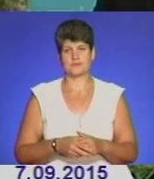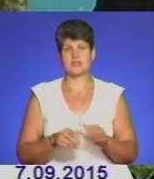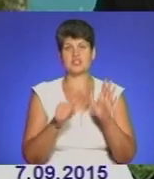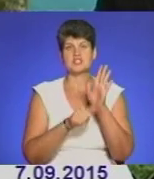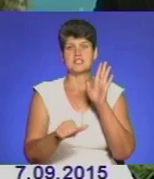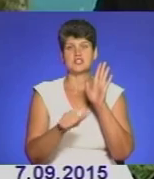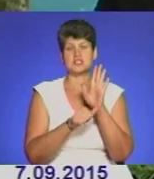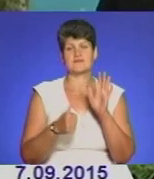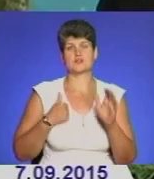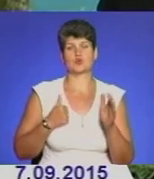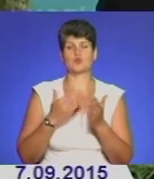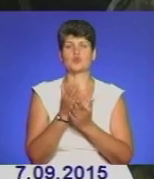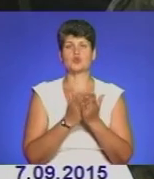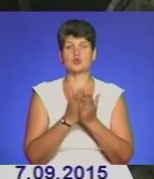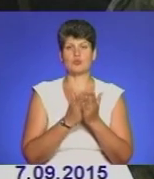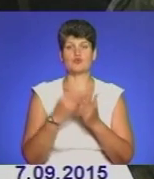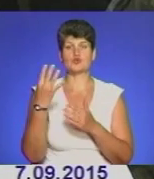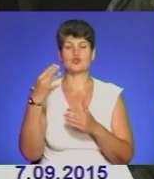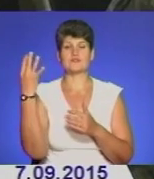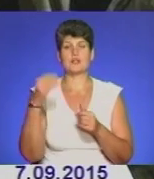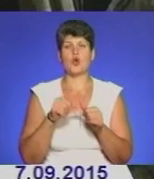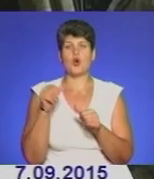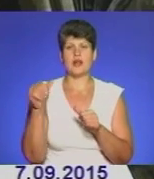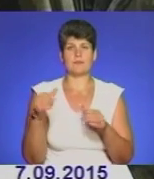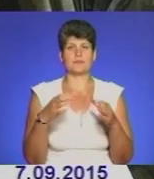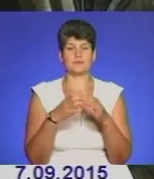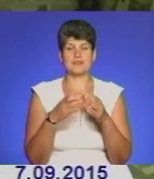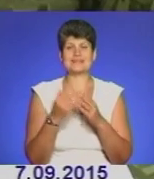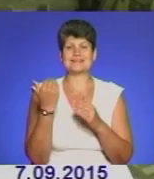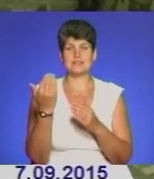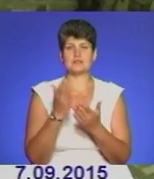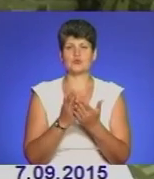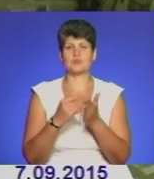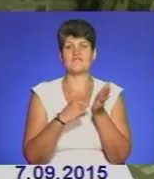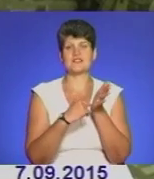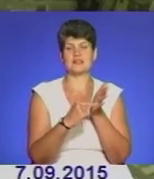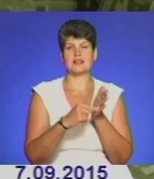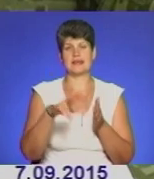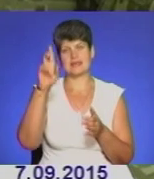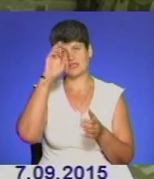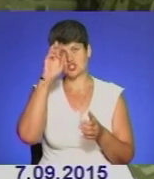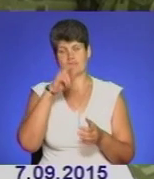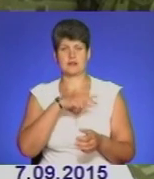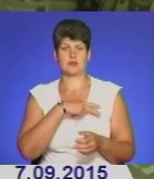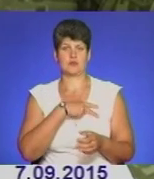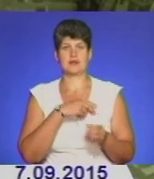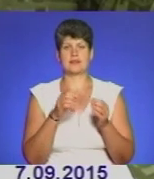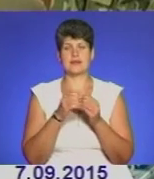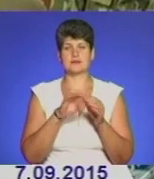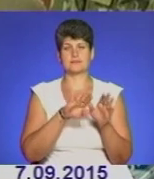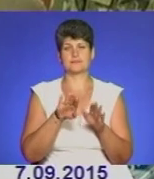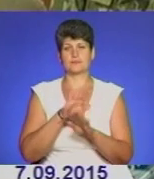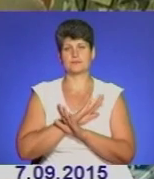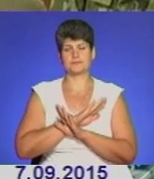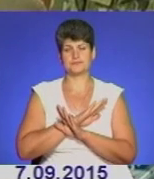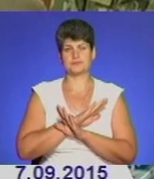66 військовослужбовців 44-ї окремої артилерійської бригади за їх служби відзначили державними нагородами – 10 посмертно.